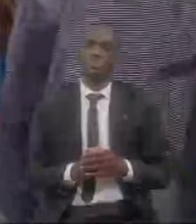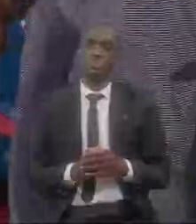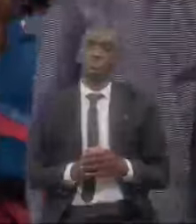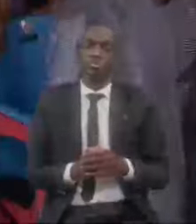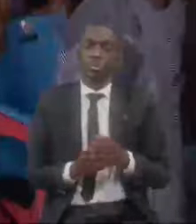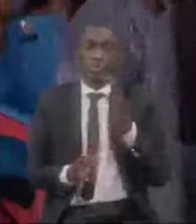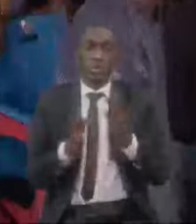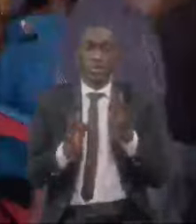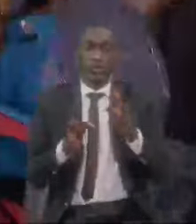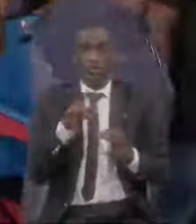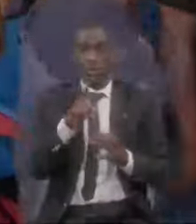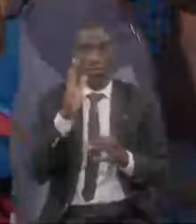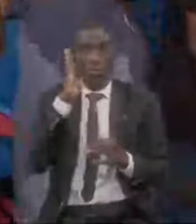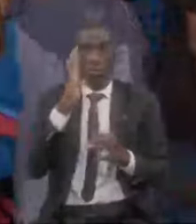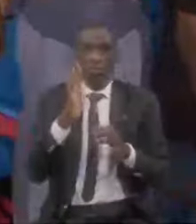Si tu crois